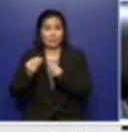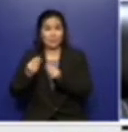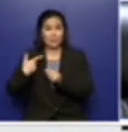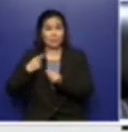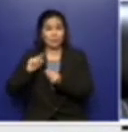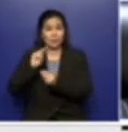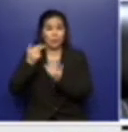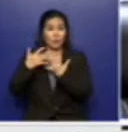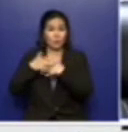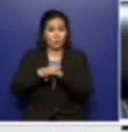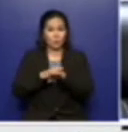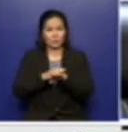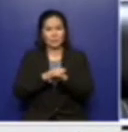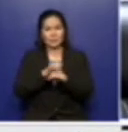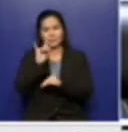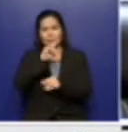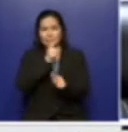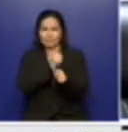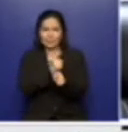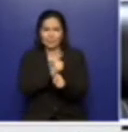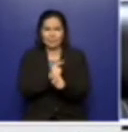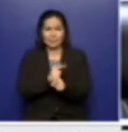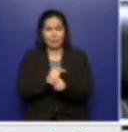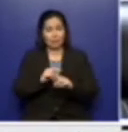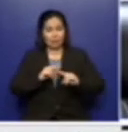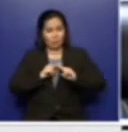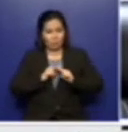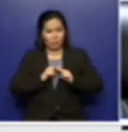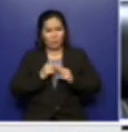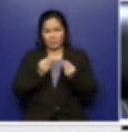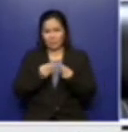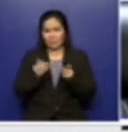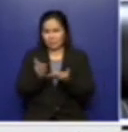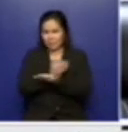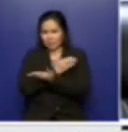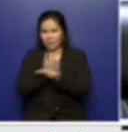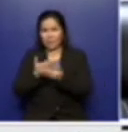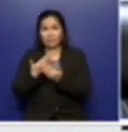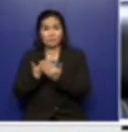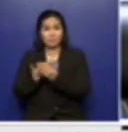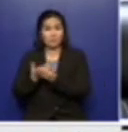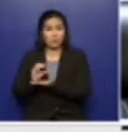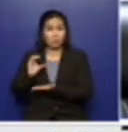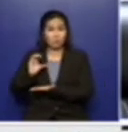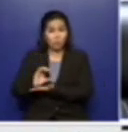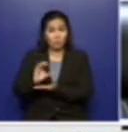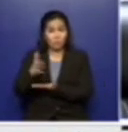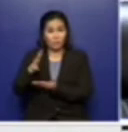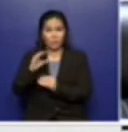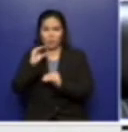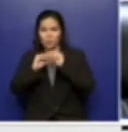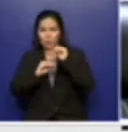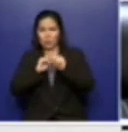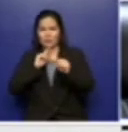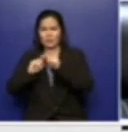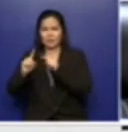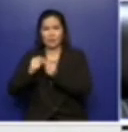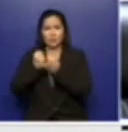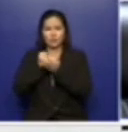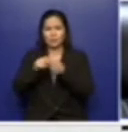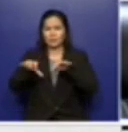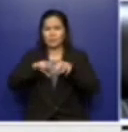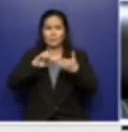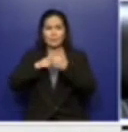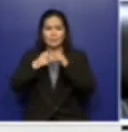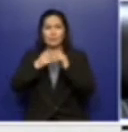ชน์หรือที่ทำเลเลี้ยงสัตว์กับที่ของเอกชนท่านไม่มีงบประมาณไม่มีโครงการในการแก้ไข